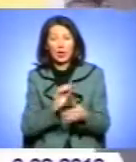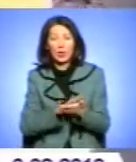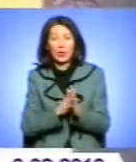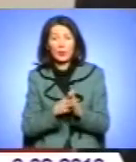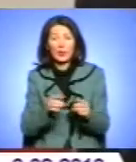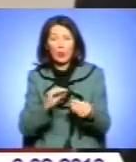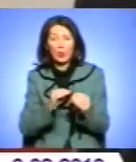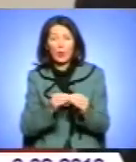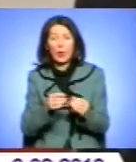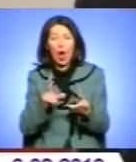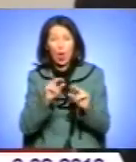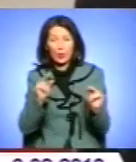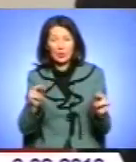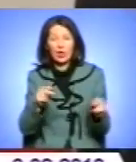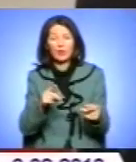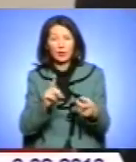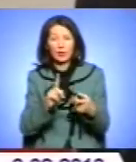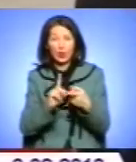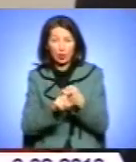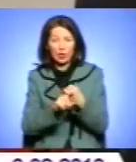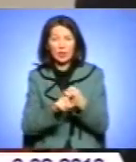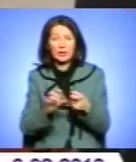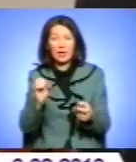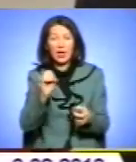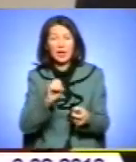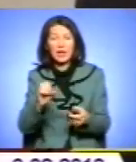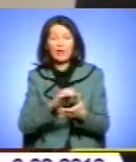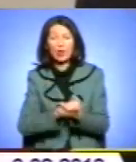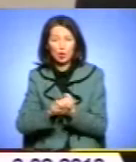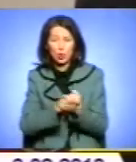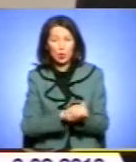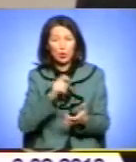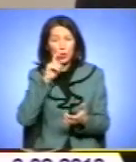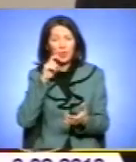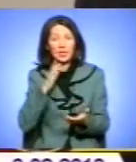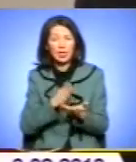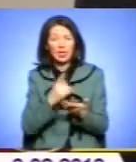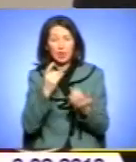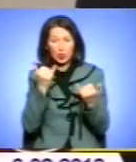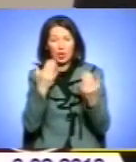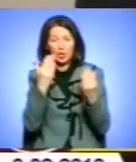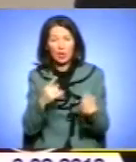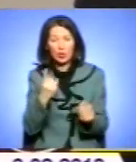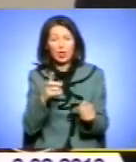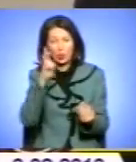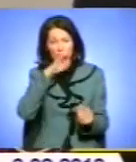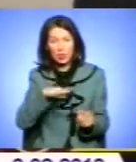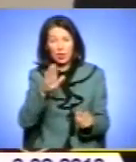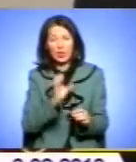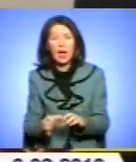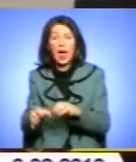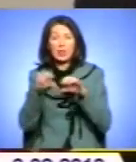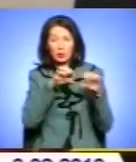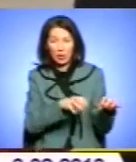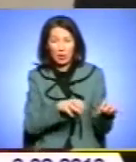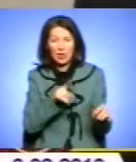Євросоюз. Україна є на сьогоднішній день однією з країн так званих експортерів, в тому числі